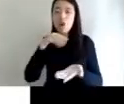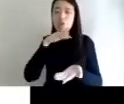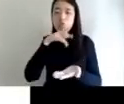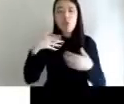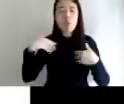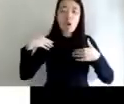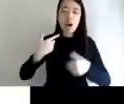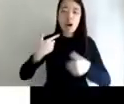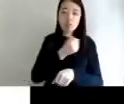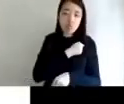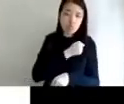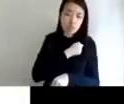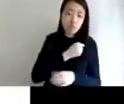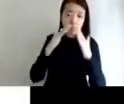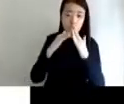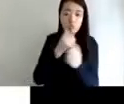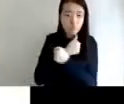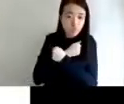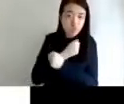啊。